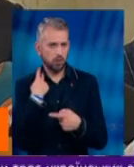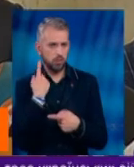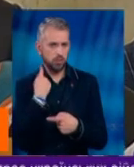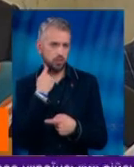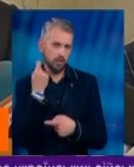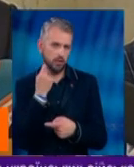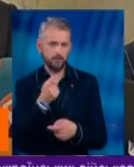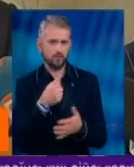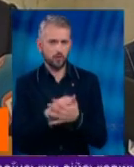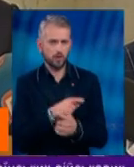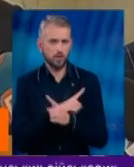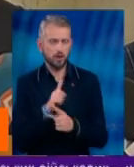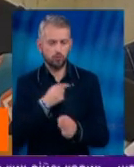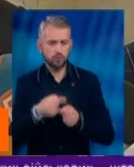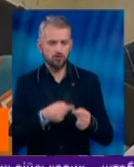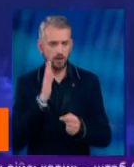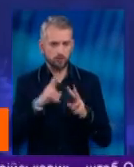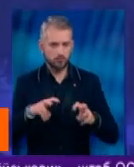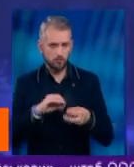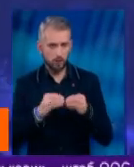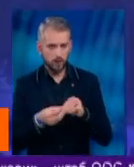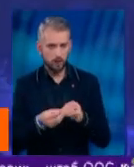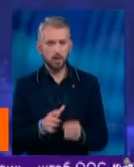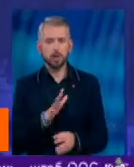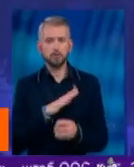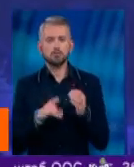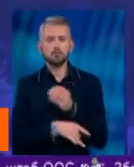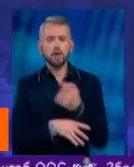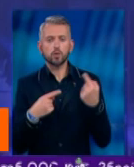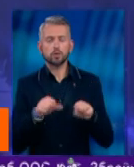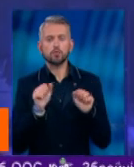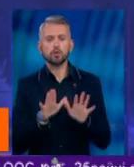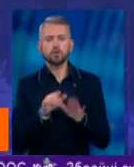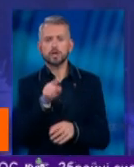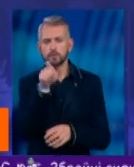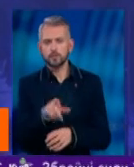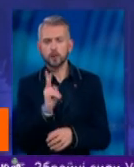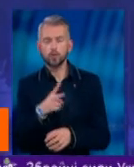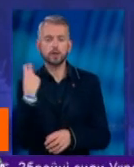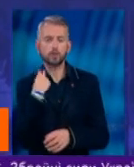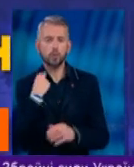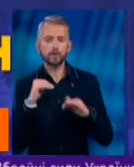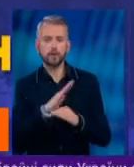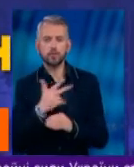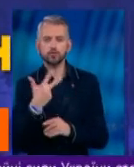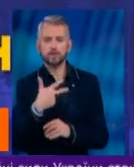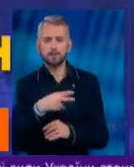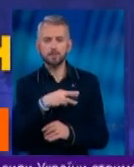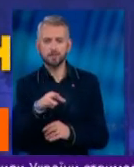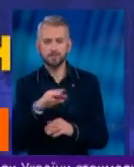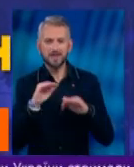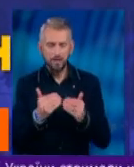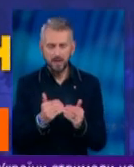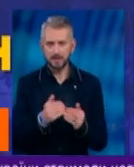нащадки розгрібали ці всі проблеми. Стати банкрутом може лише той громадянин, який заборгував не менше 30 мінімальних